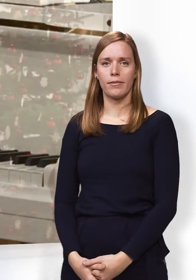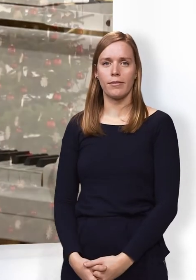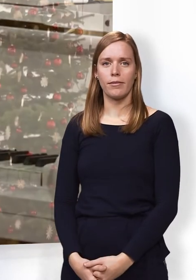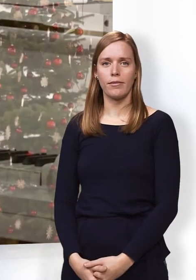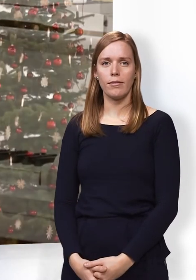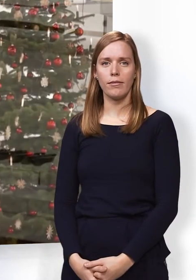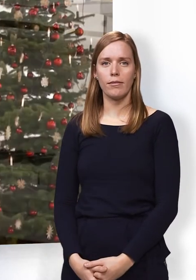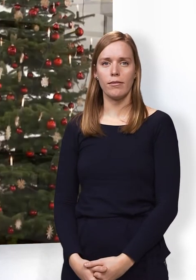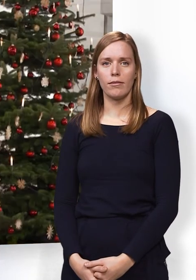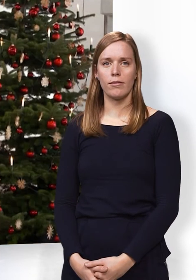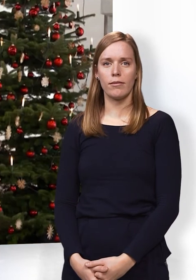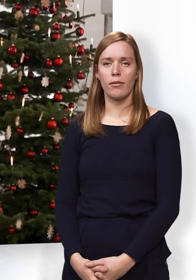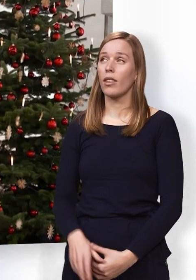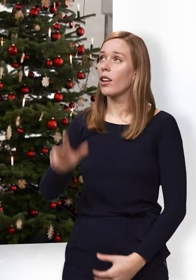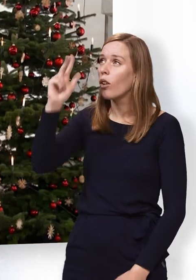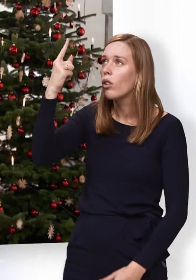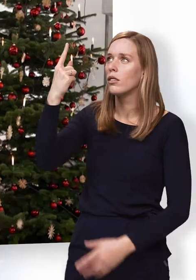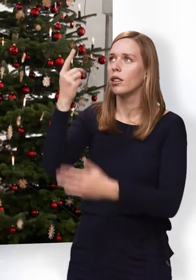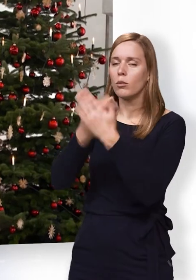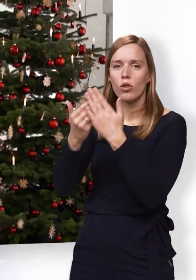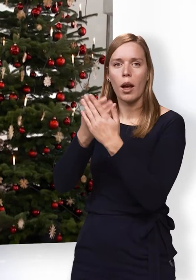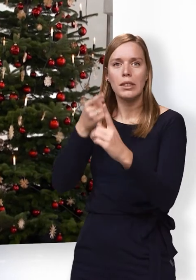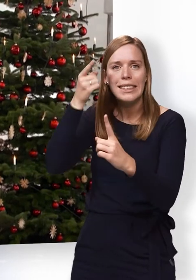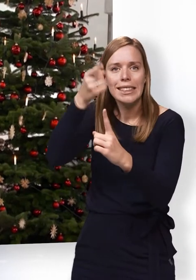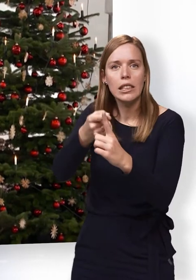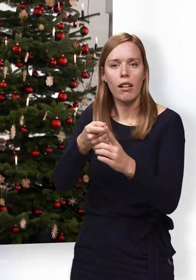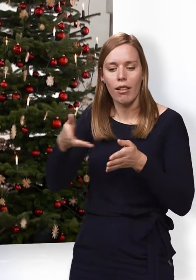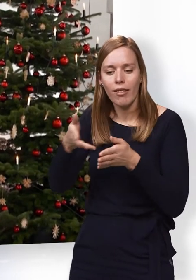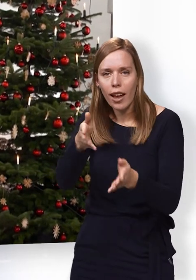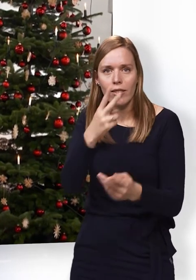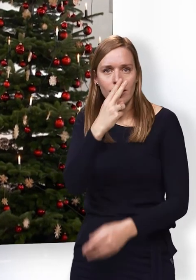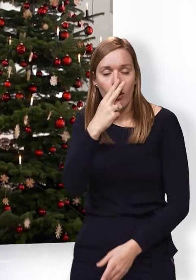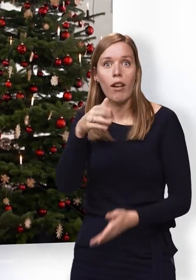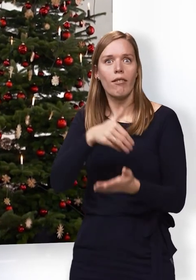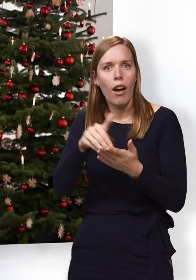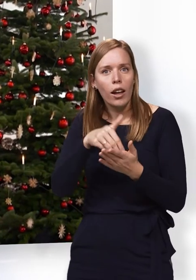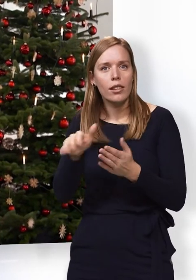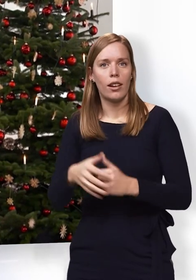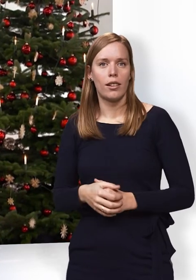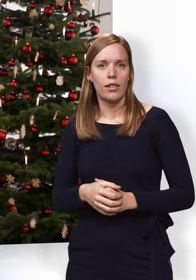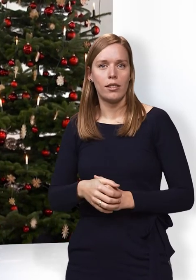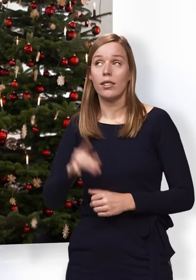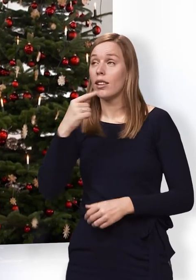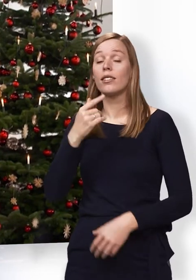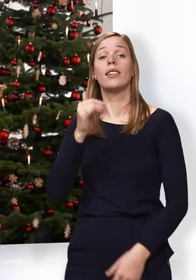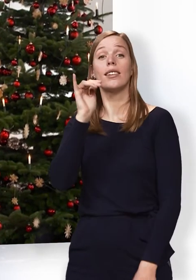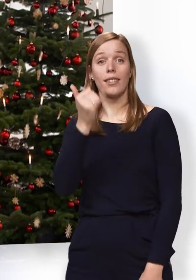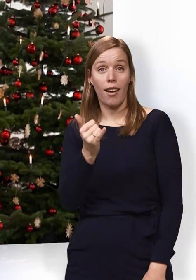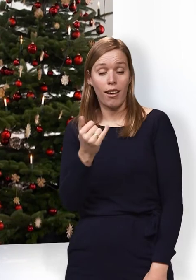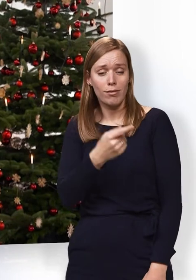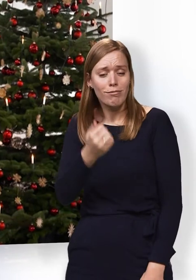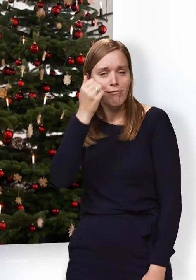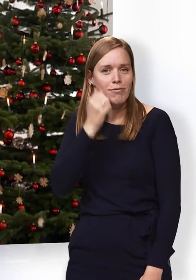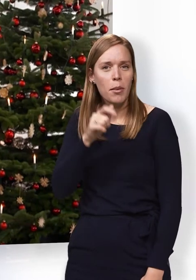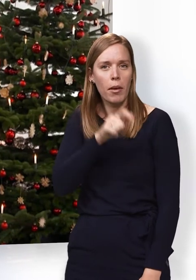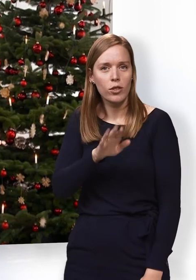Und die Zielbeschreibung, die Wegbeschreibung Gottes geht weiter. Ja, jetzt habt ihr, meine lieben Menschenkinder,